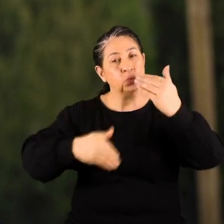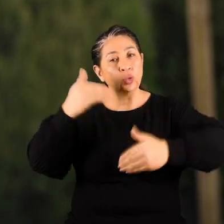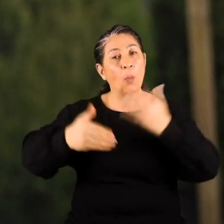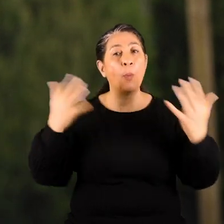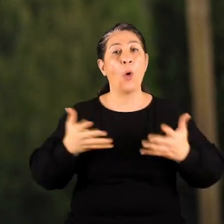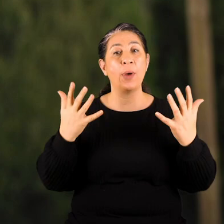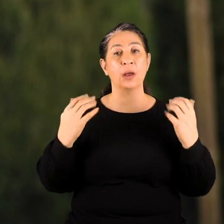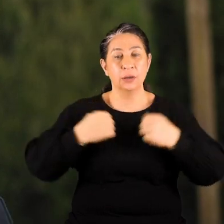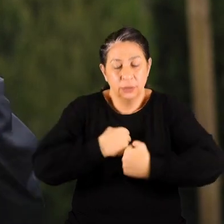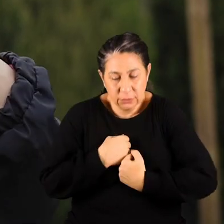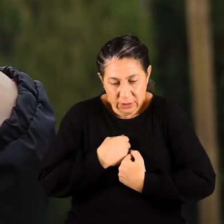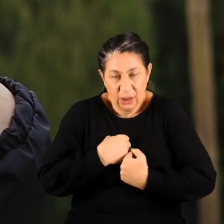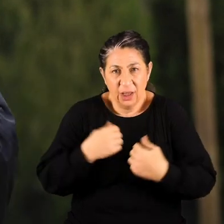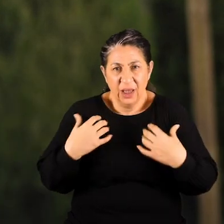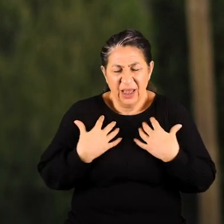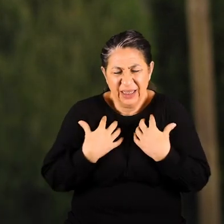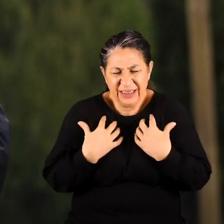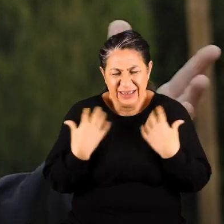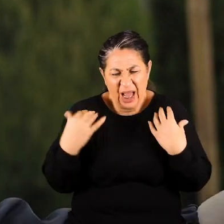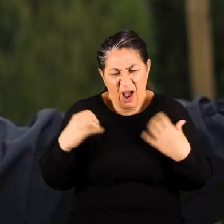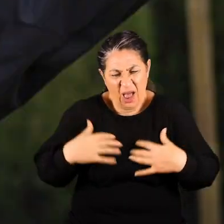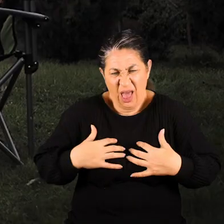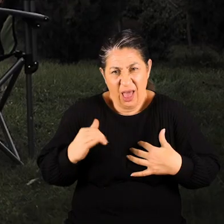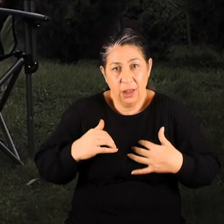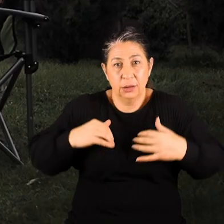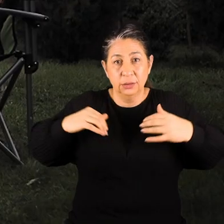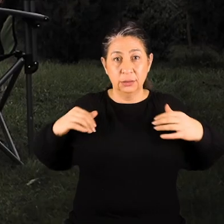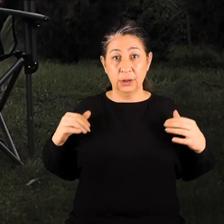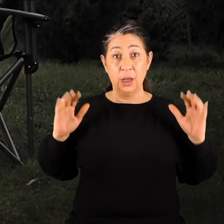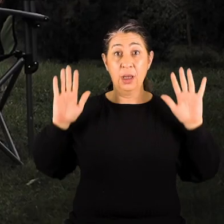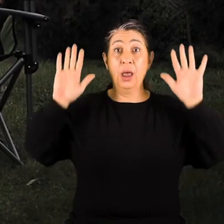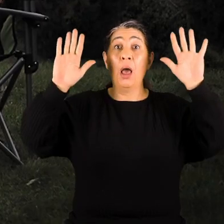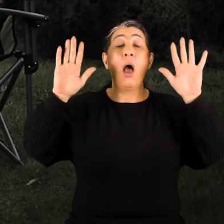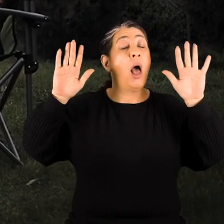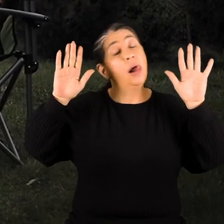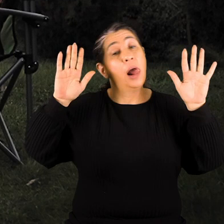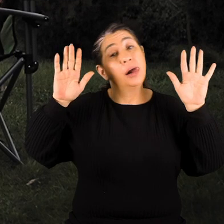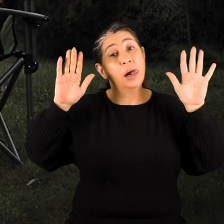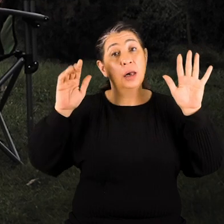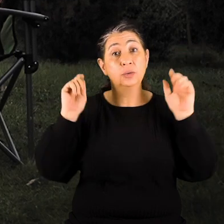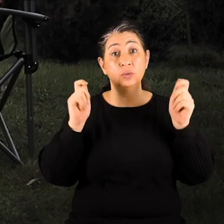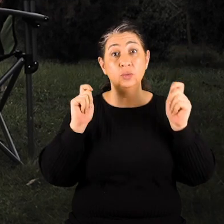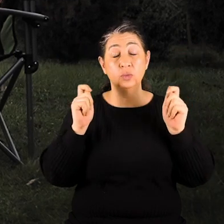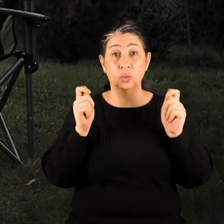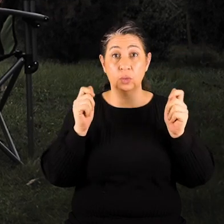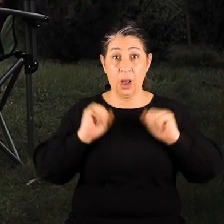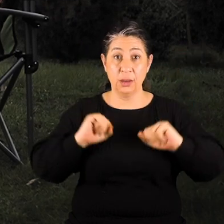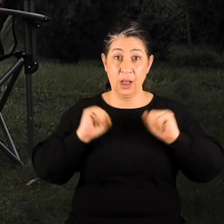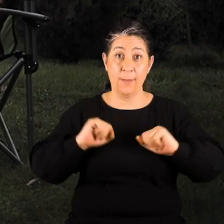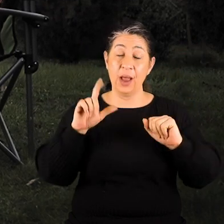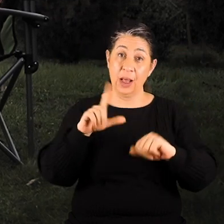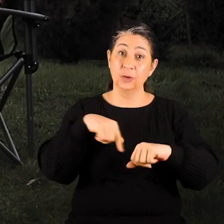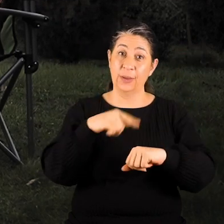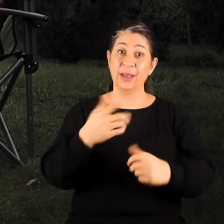bu mesela şöyle kapalıydı yani bunu tekrardan açmak, şöyle kollarını böyle yapmak bile çok ciddi tamam. antrenman